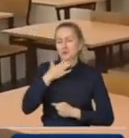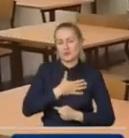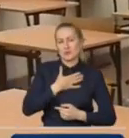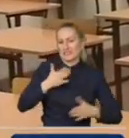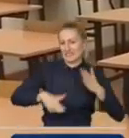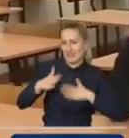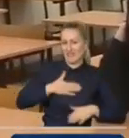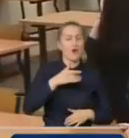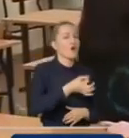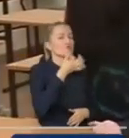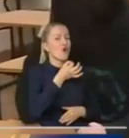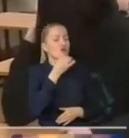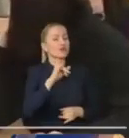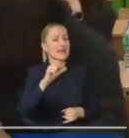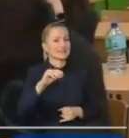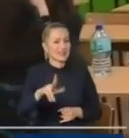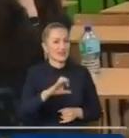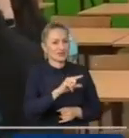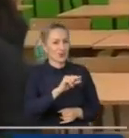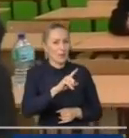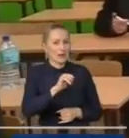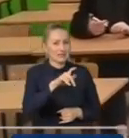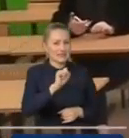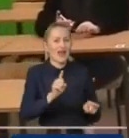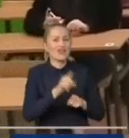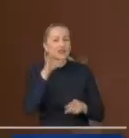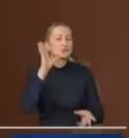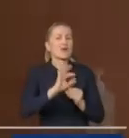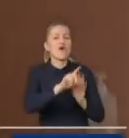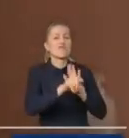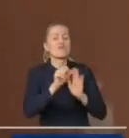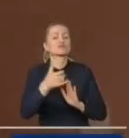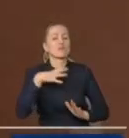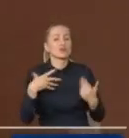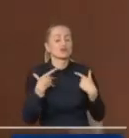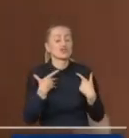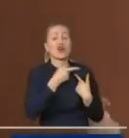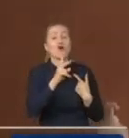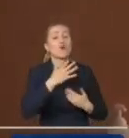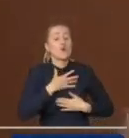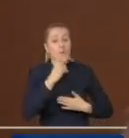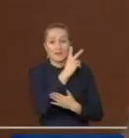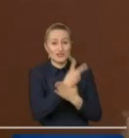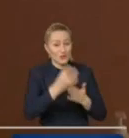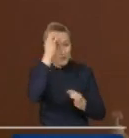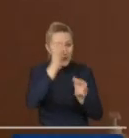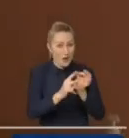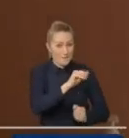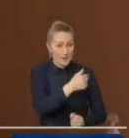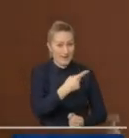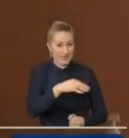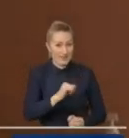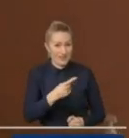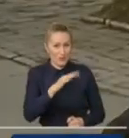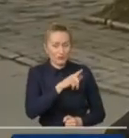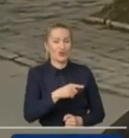Młodość Jacka Soplicy i jego życiowa droga przez pryzmat wyborów, jakich w przeszłości dokonał. Dla tych, którzy pana Tadeusza przeczytali od deski do deski, temat wypracowania raczej